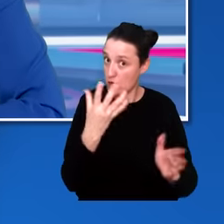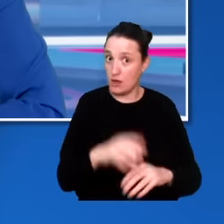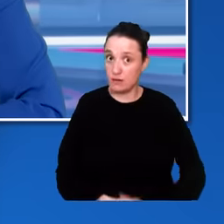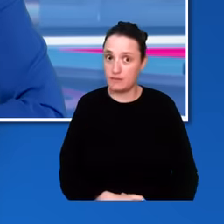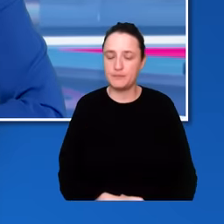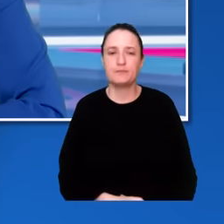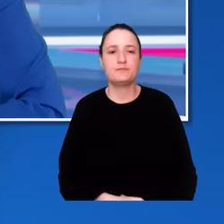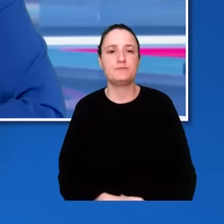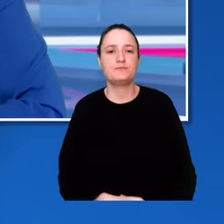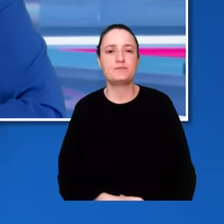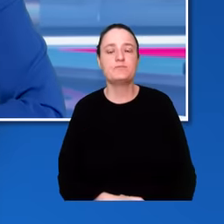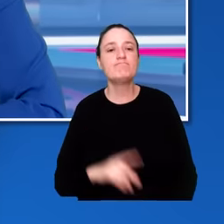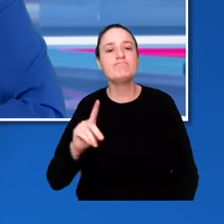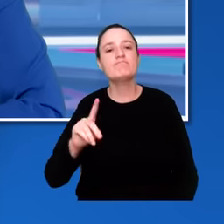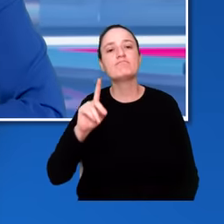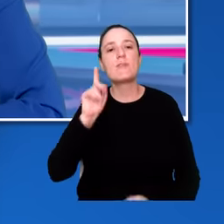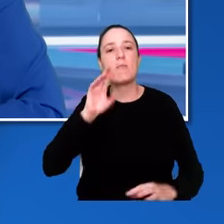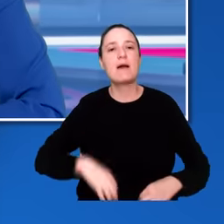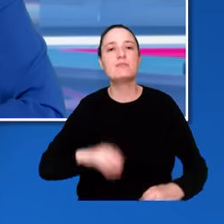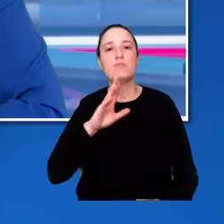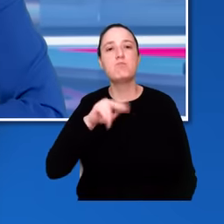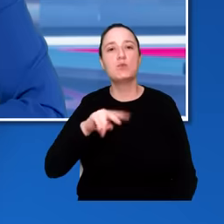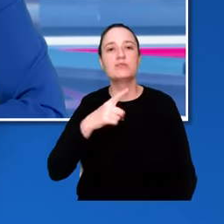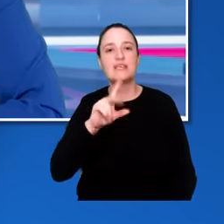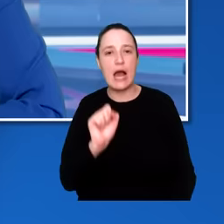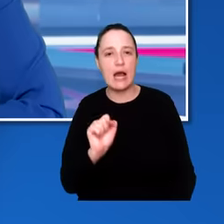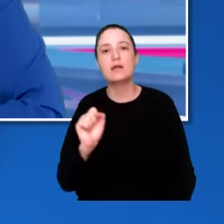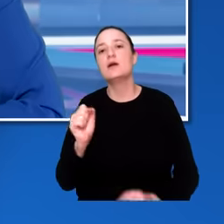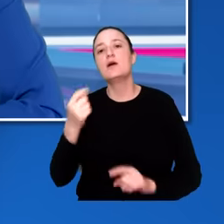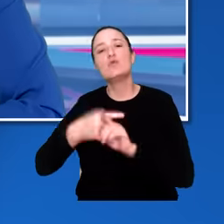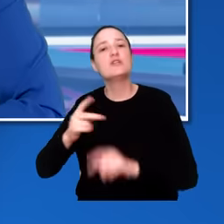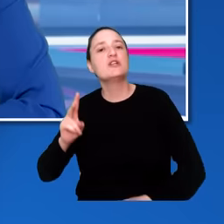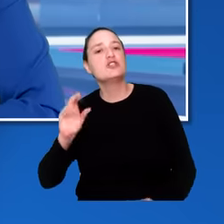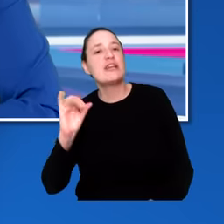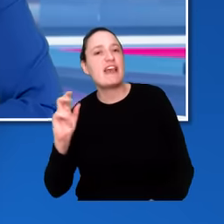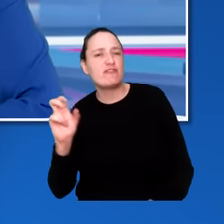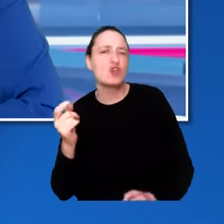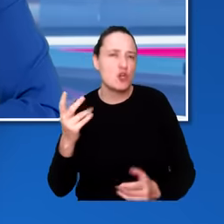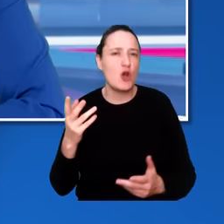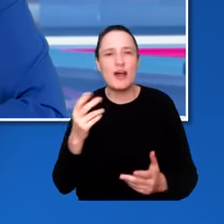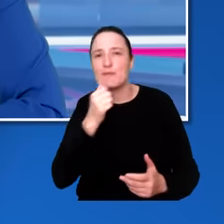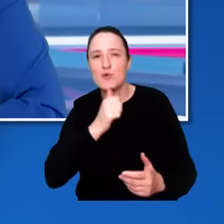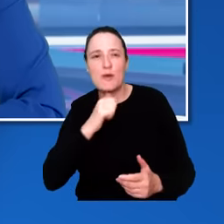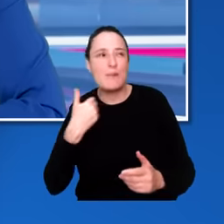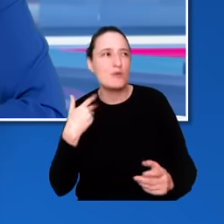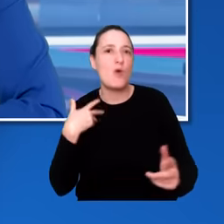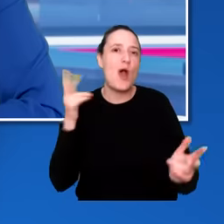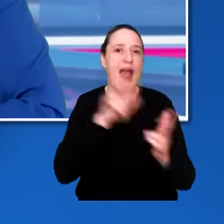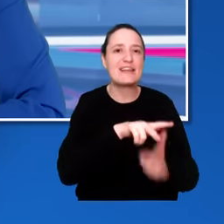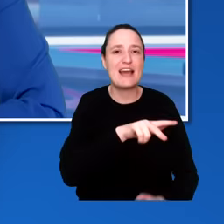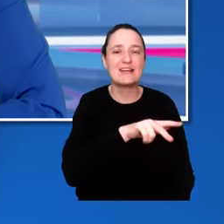Budka razem z ministrem Sienkiewiczem wpadli w pułapkę, bo z jednej strony chcieli zaatakować Daniela Obajtka za to, że podejmuje się jakichś